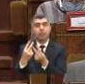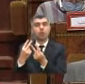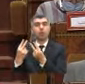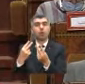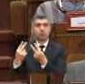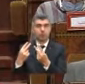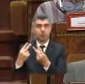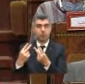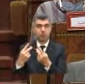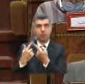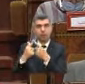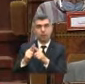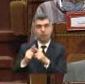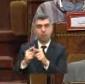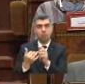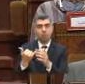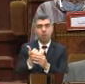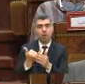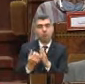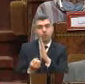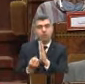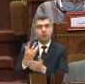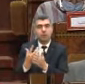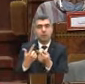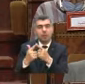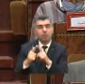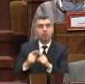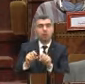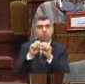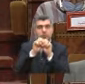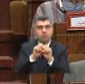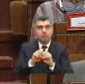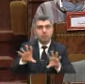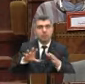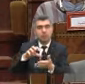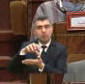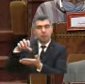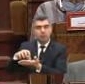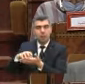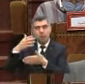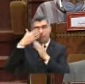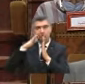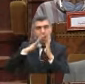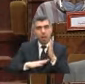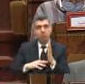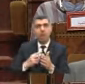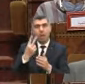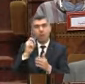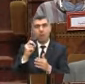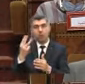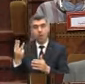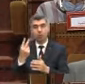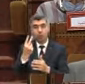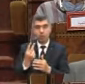في إطار تجربة نموذجية كمرحلة أولى في أفق تعميمها على مجموع التراب الوطني ما بين سنتين